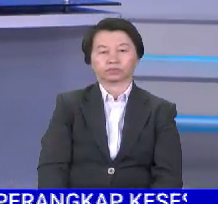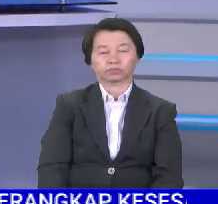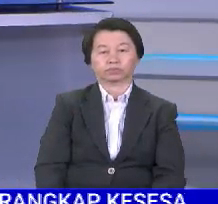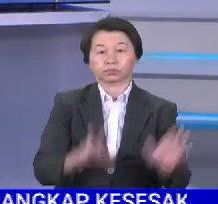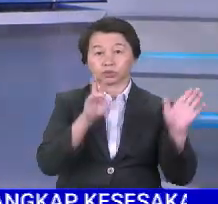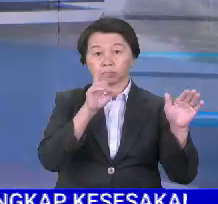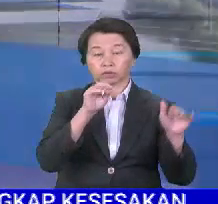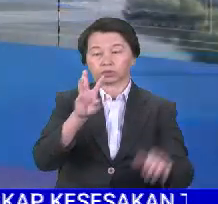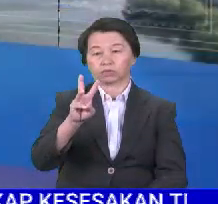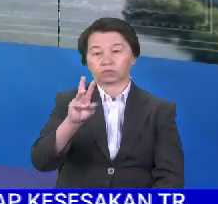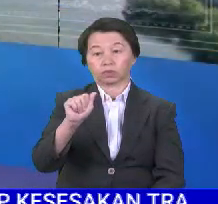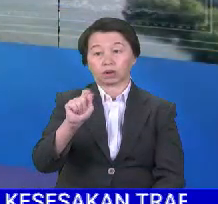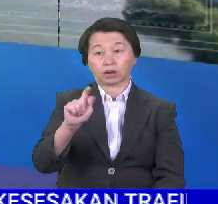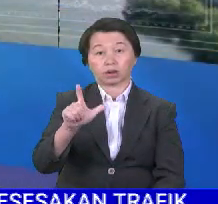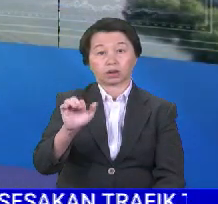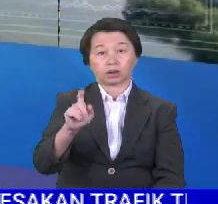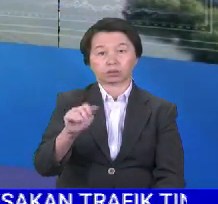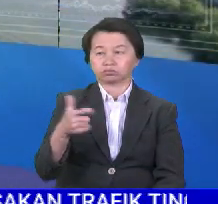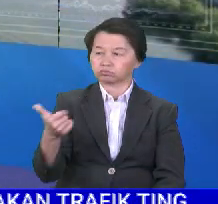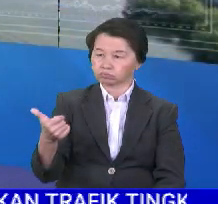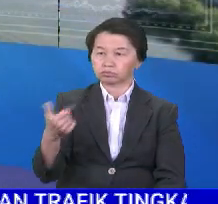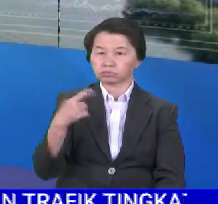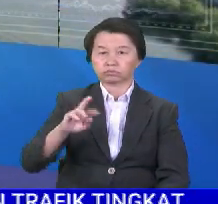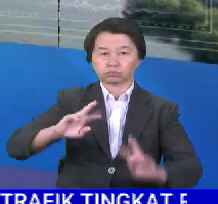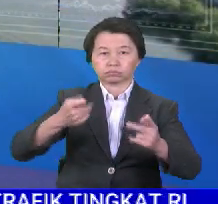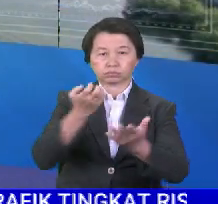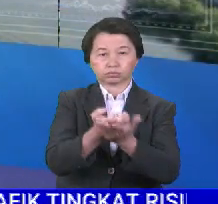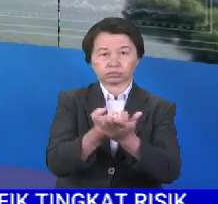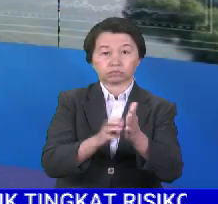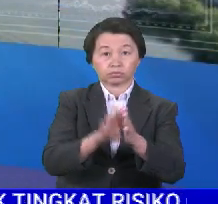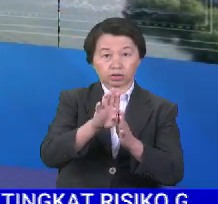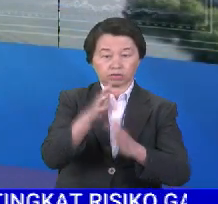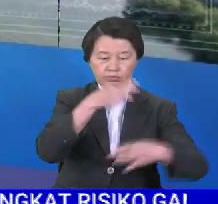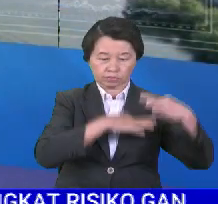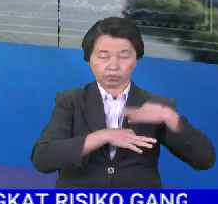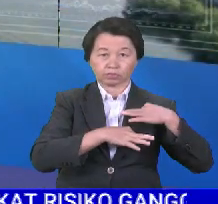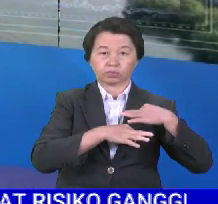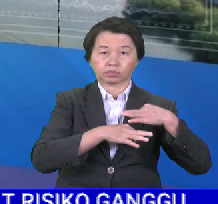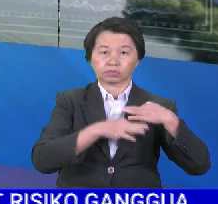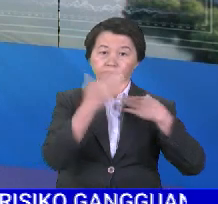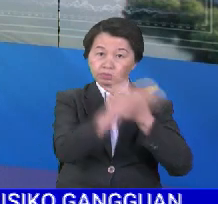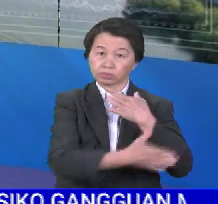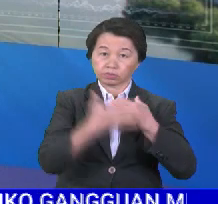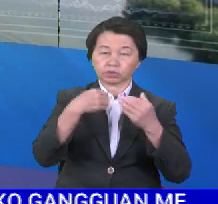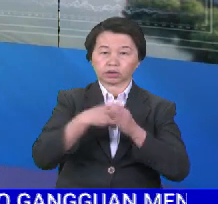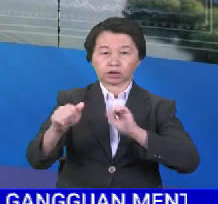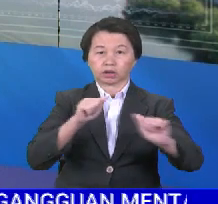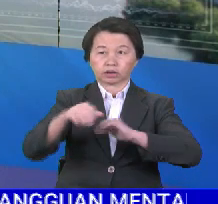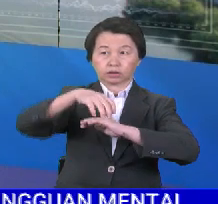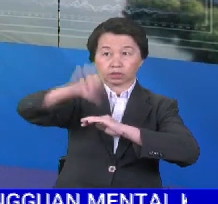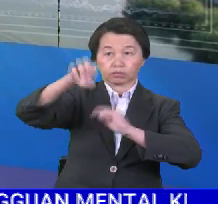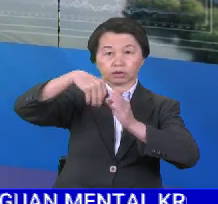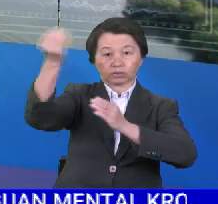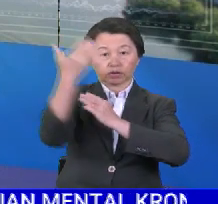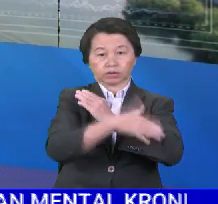walet berpotensi tinggi sebagai cabang dalam meningkat pertumbuhan ekonomi serta menjana pendapatan negara, khasnya dalam aktiviti ekspor ke luar